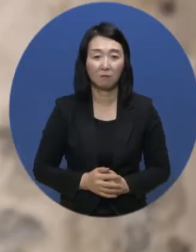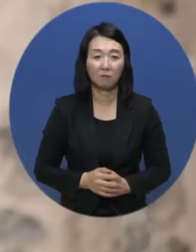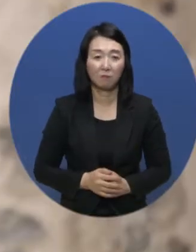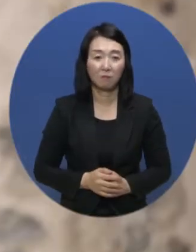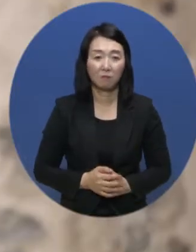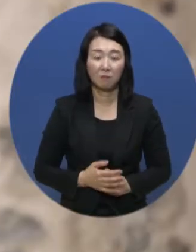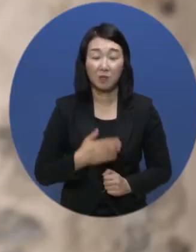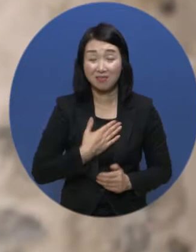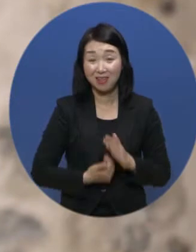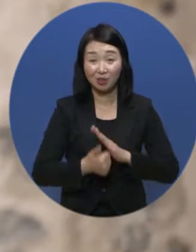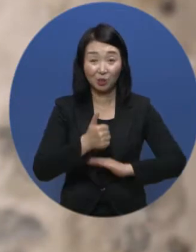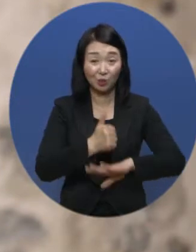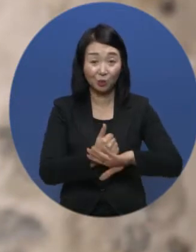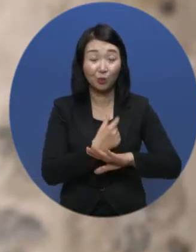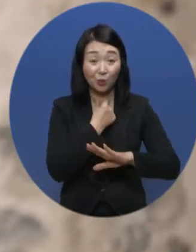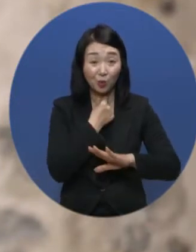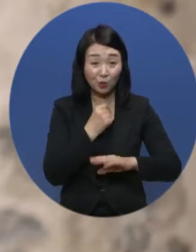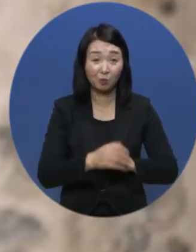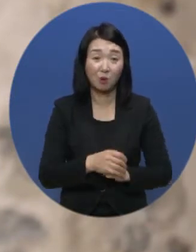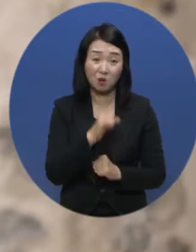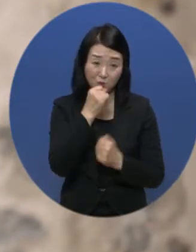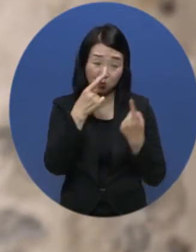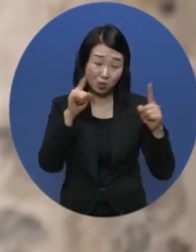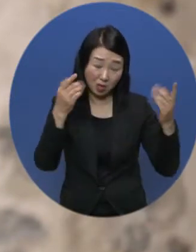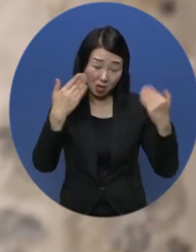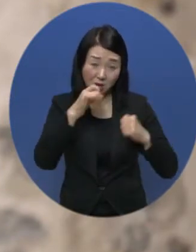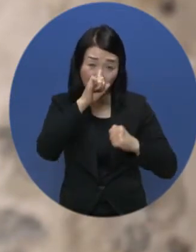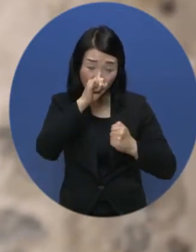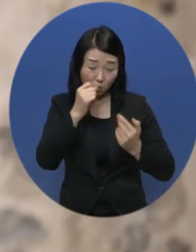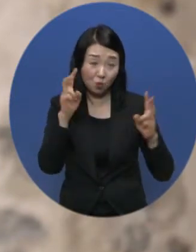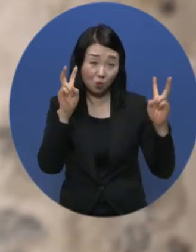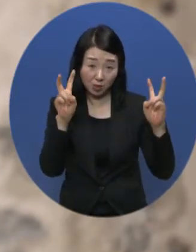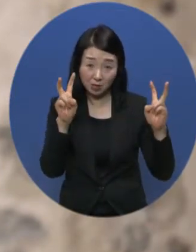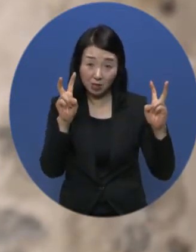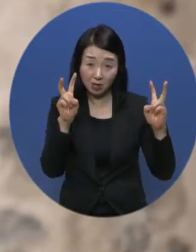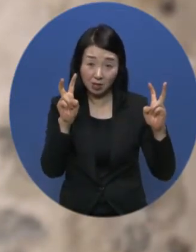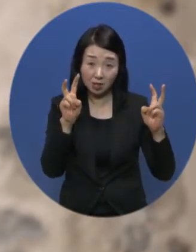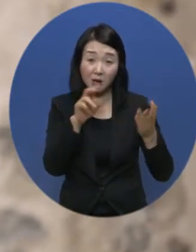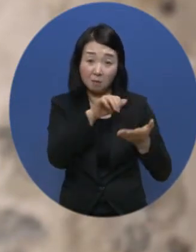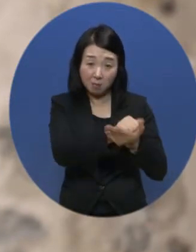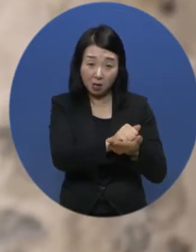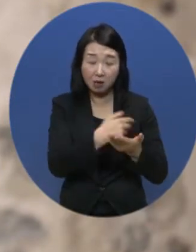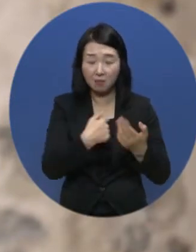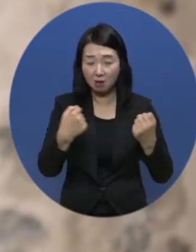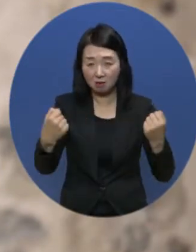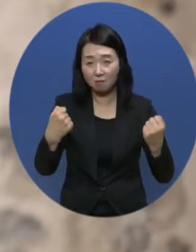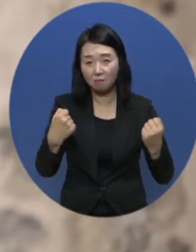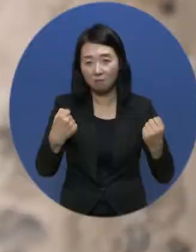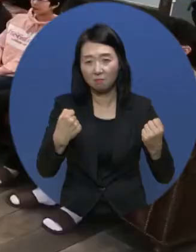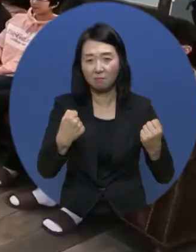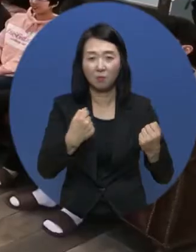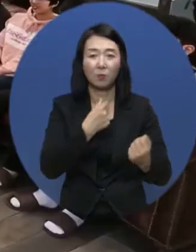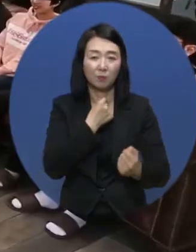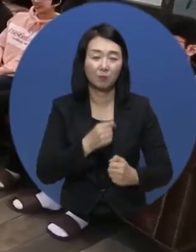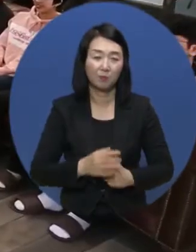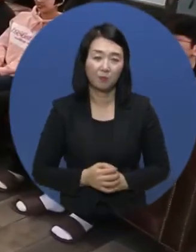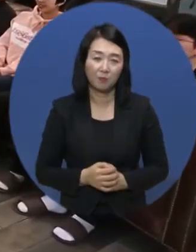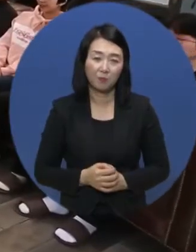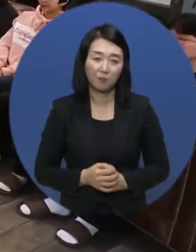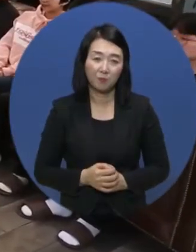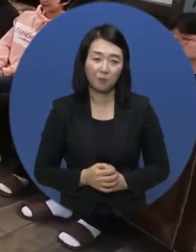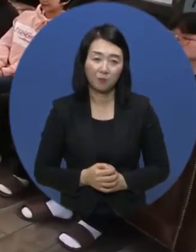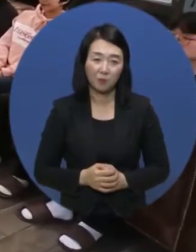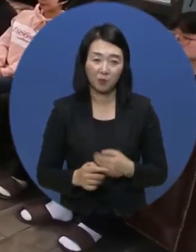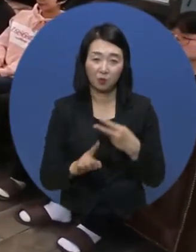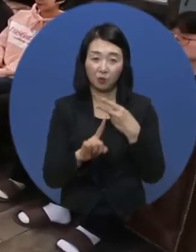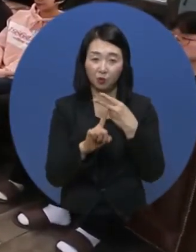성공하고 싶었습니다. 좋은 대학, 좋은 직장을 얻어서 내 힘을 기르고 싶었습니다. 중학교 때